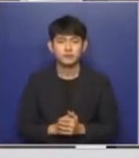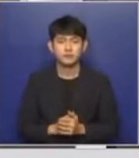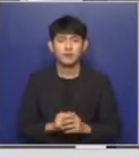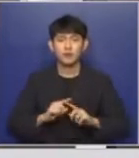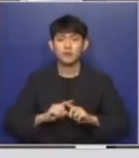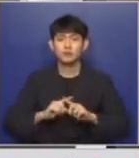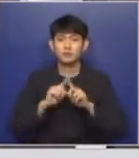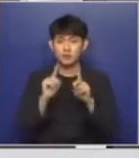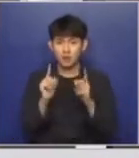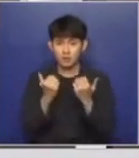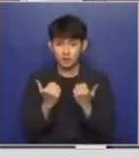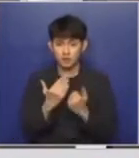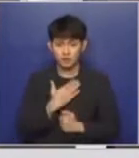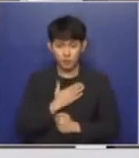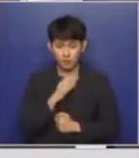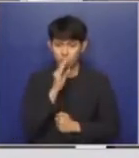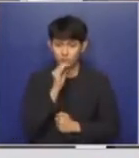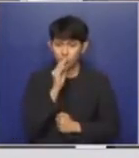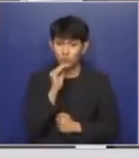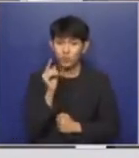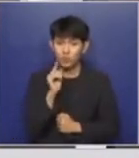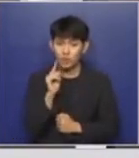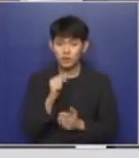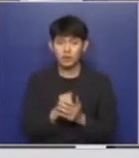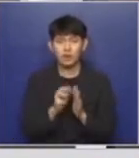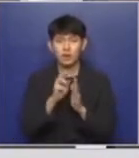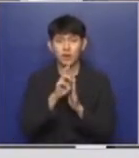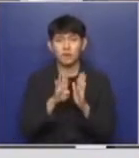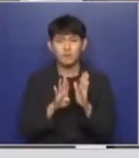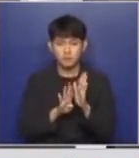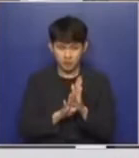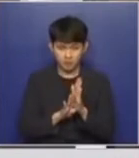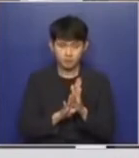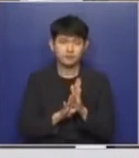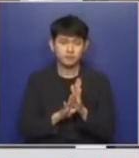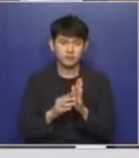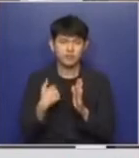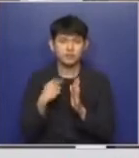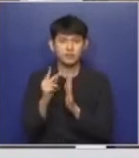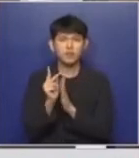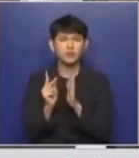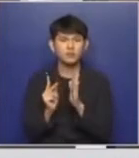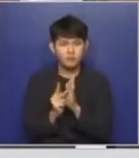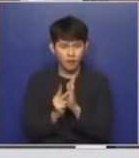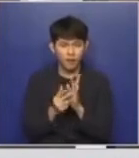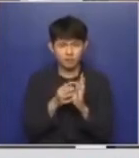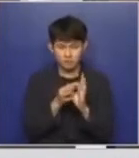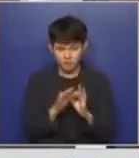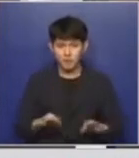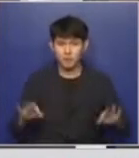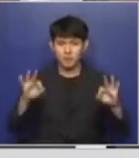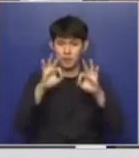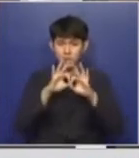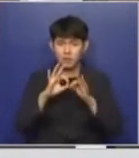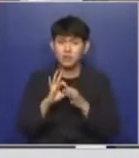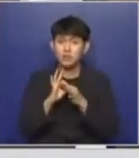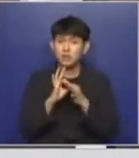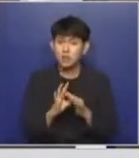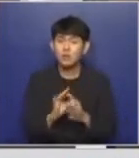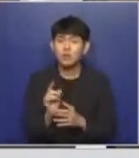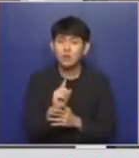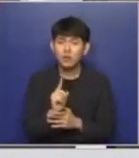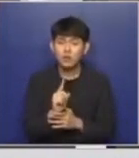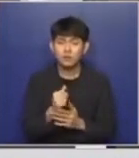ที่ผมจะพูดต่อไปนี้เป็นระเบียบและกฎหมายที่มีส่วนเกี่ยวข้องนะครับการทำ